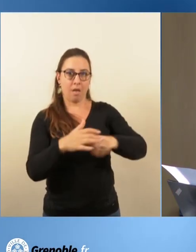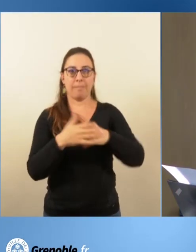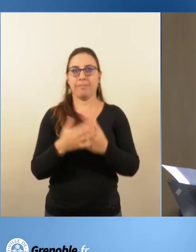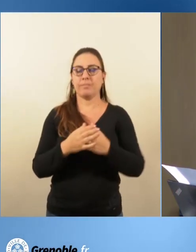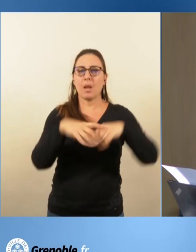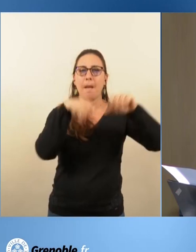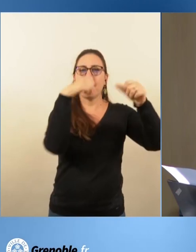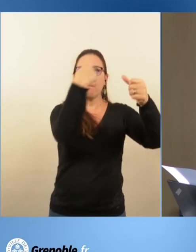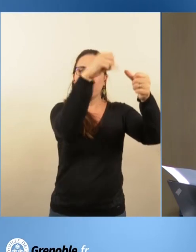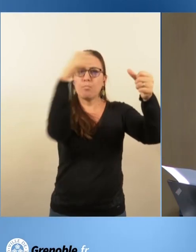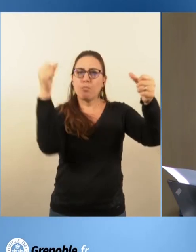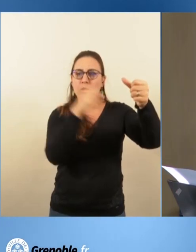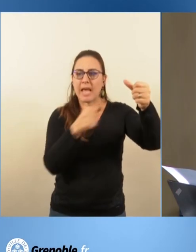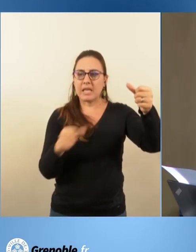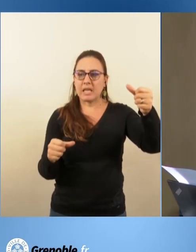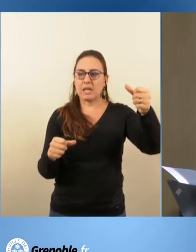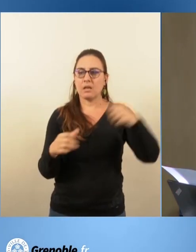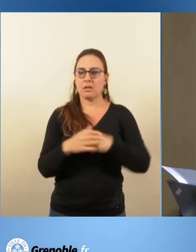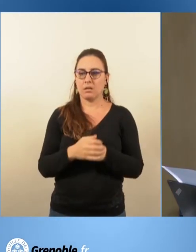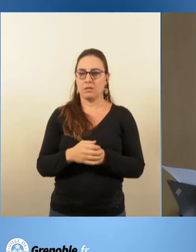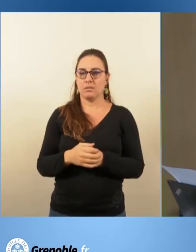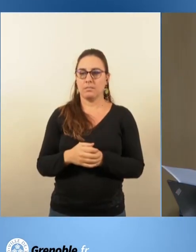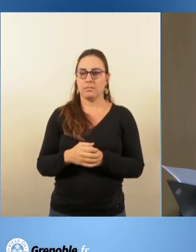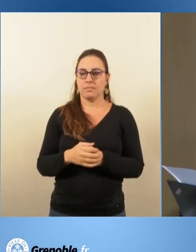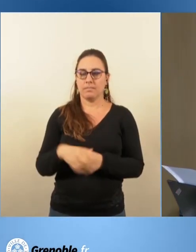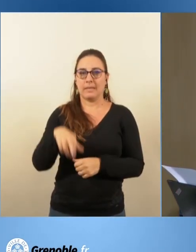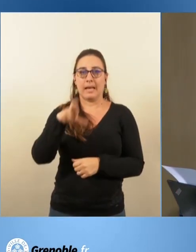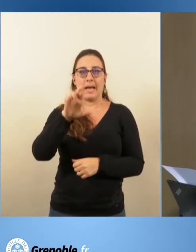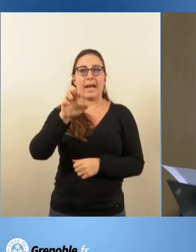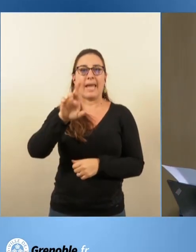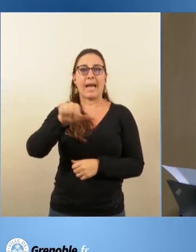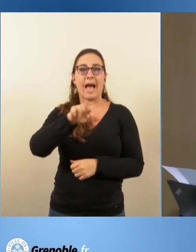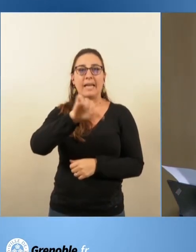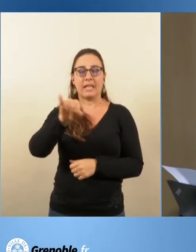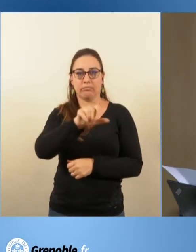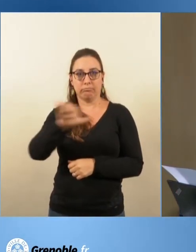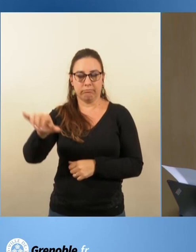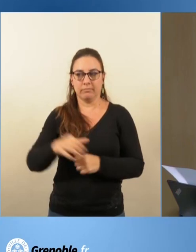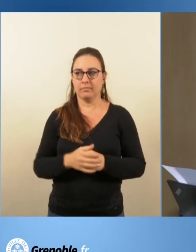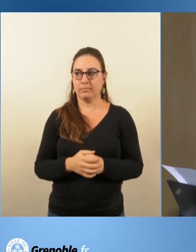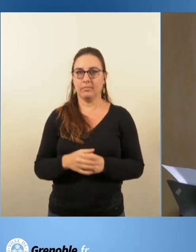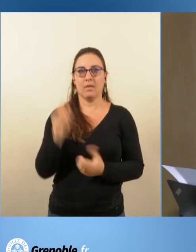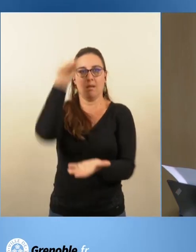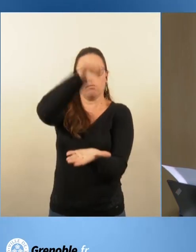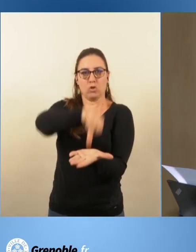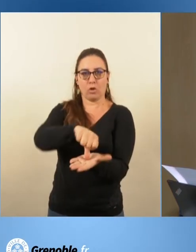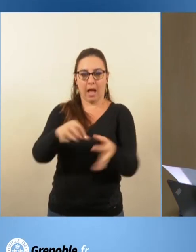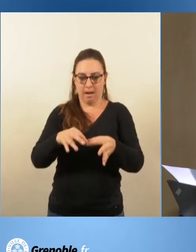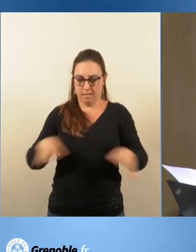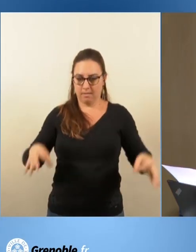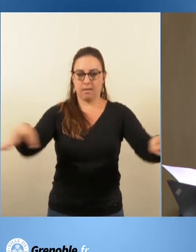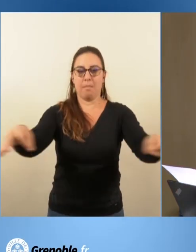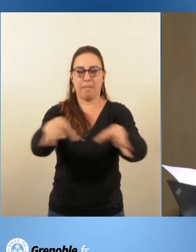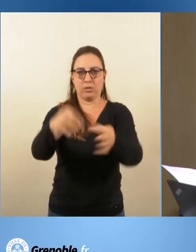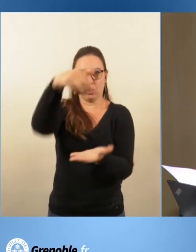mosaïque de Charles giant fait red ravi qui se trouve dans le patio central mosaïque